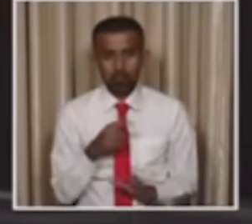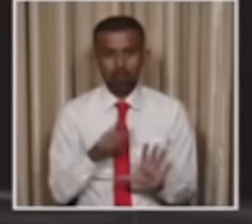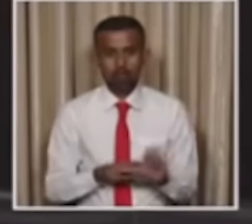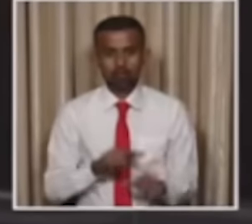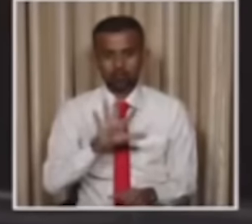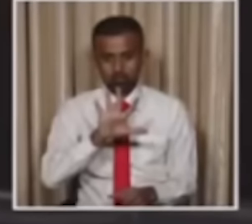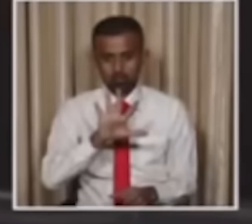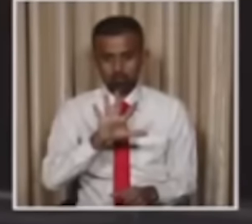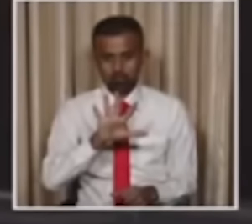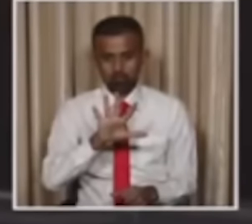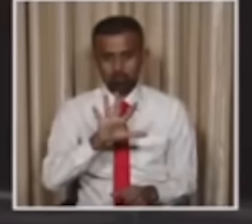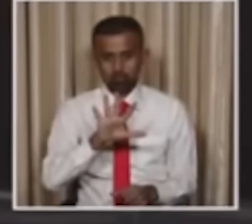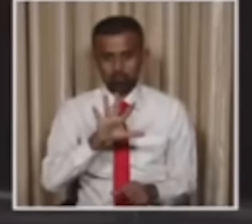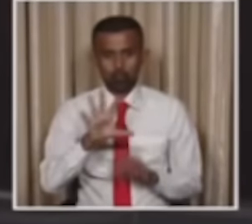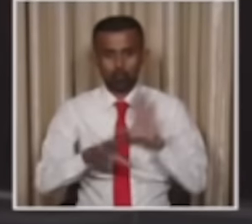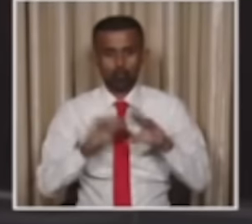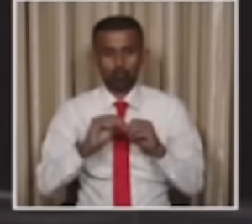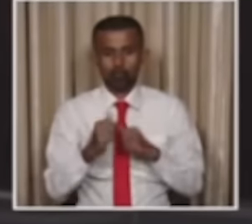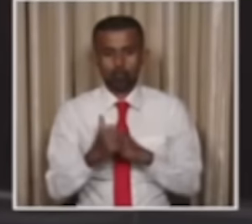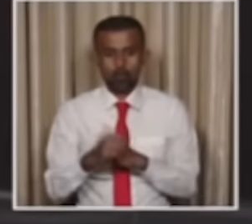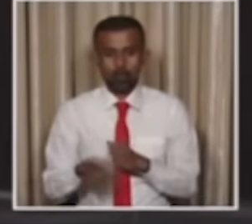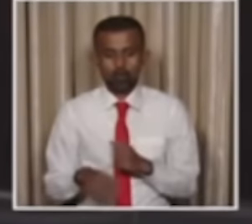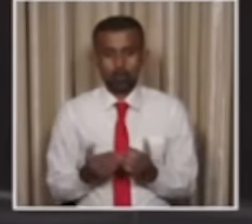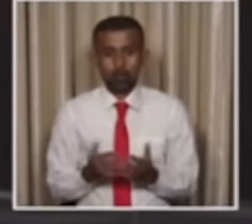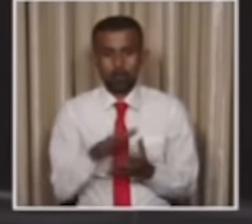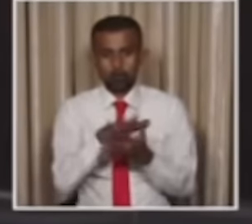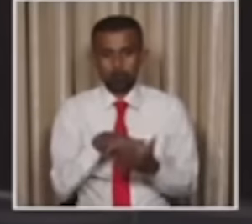5ක ෆිගර්ස් ඔක්කොම හදලා ටේබල්